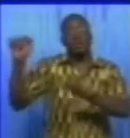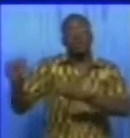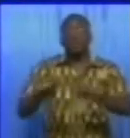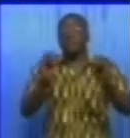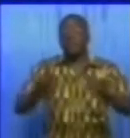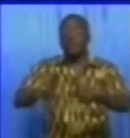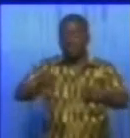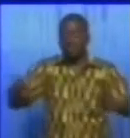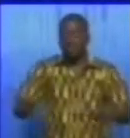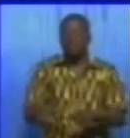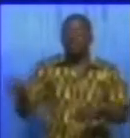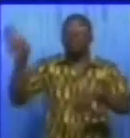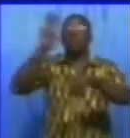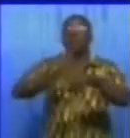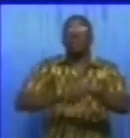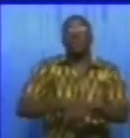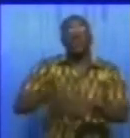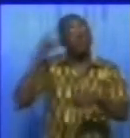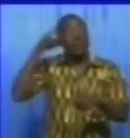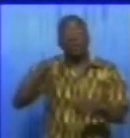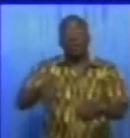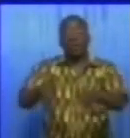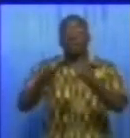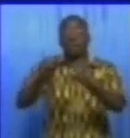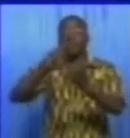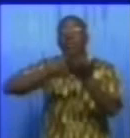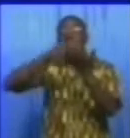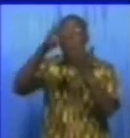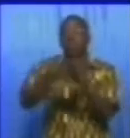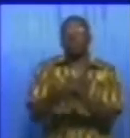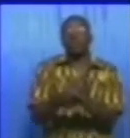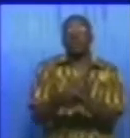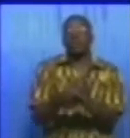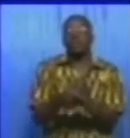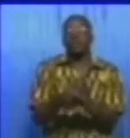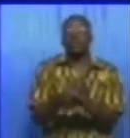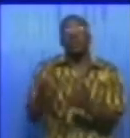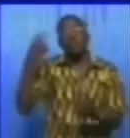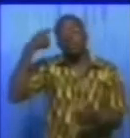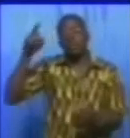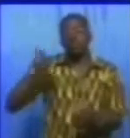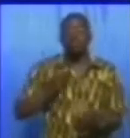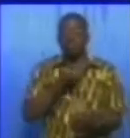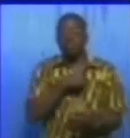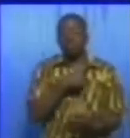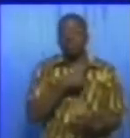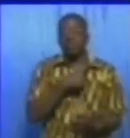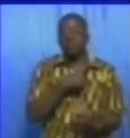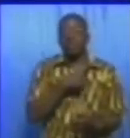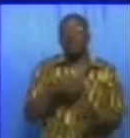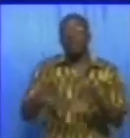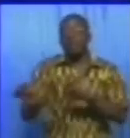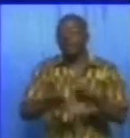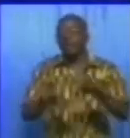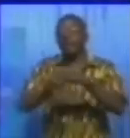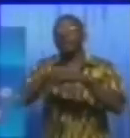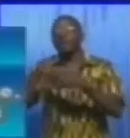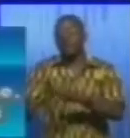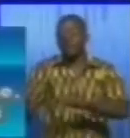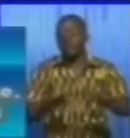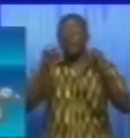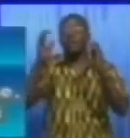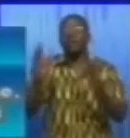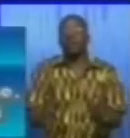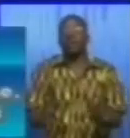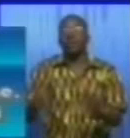locaux de maîtriser les procédures d'accès au programme. Il s'agit pour nous de faire en sorte que les acteurs